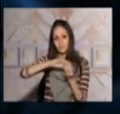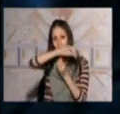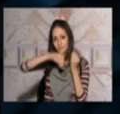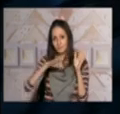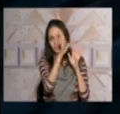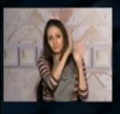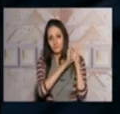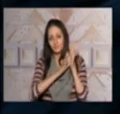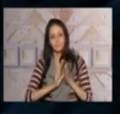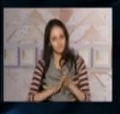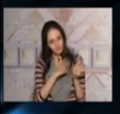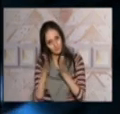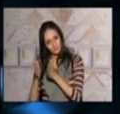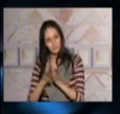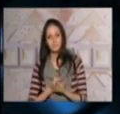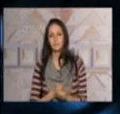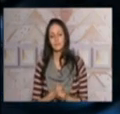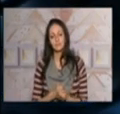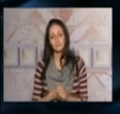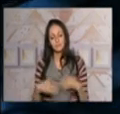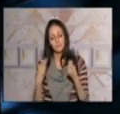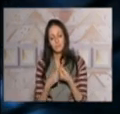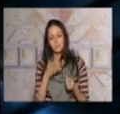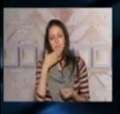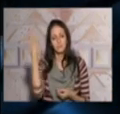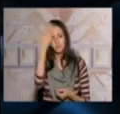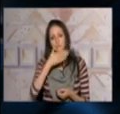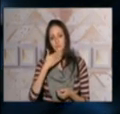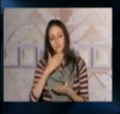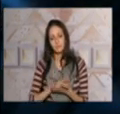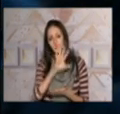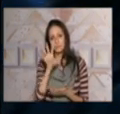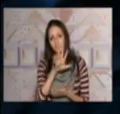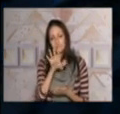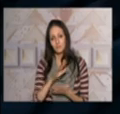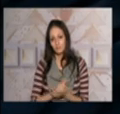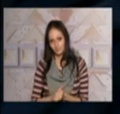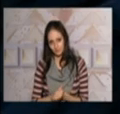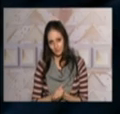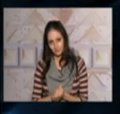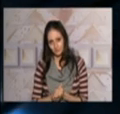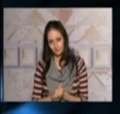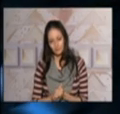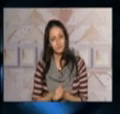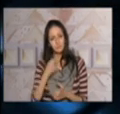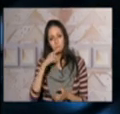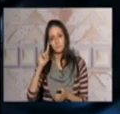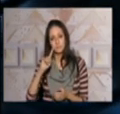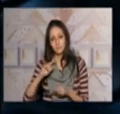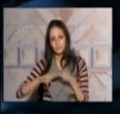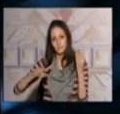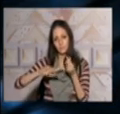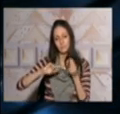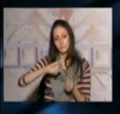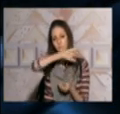مع أوروبا ومع إفريقيا ومع العالم العربي على محاربتها. ليس فقط الهجرة غير المشروعة،